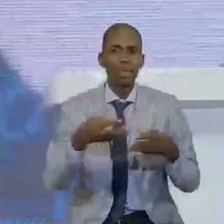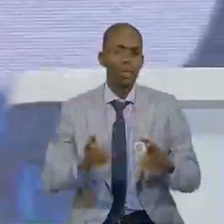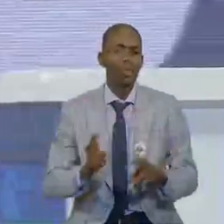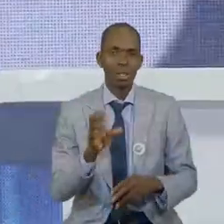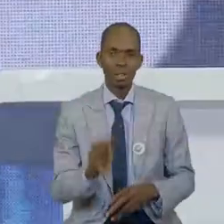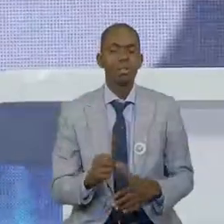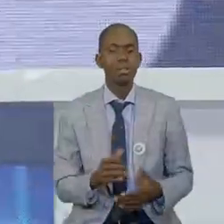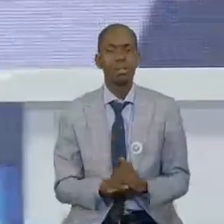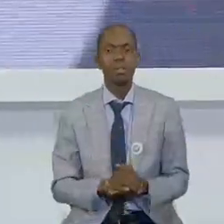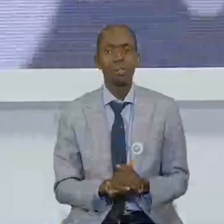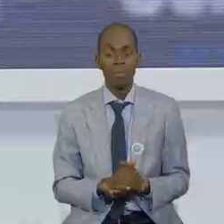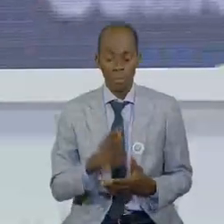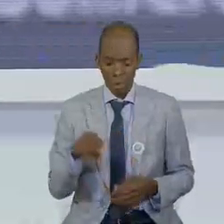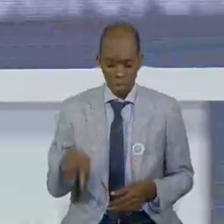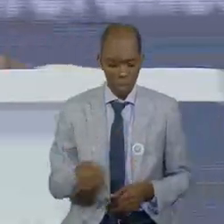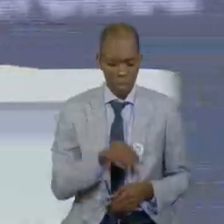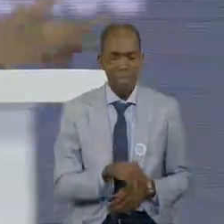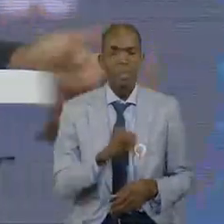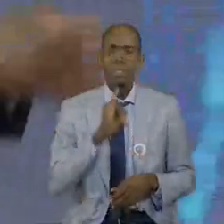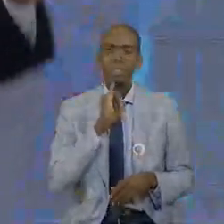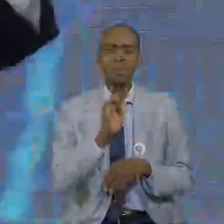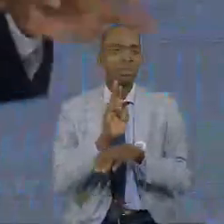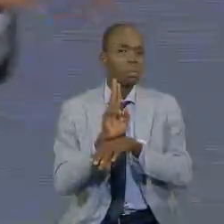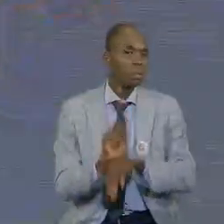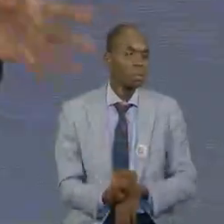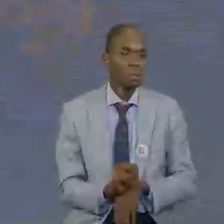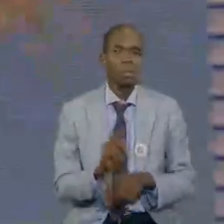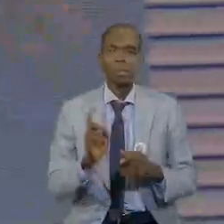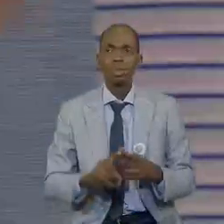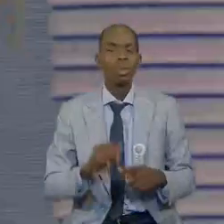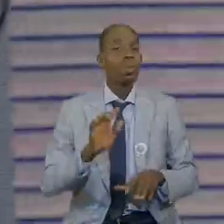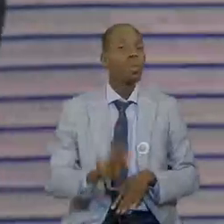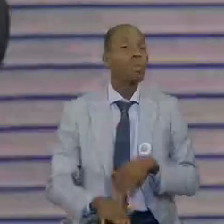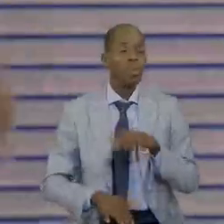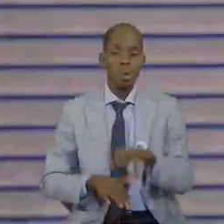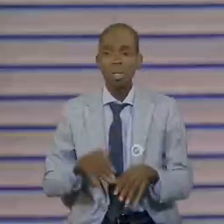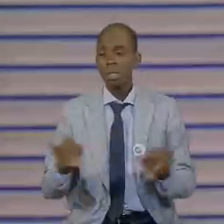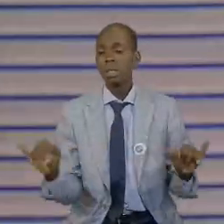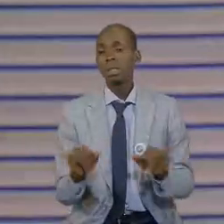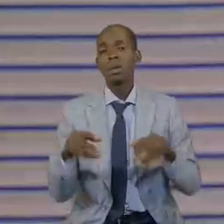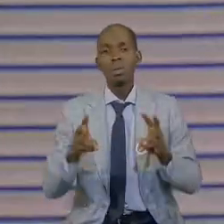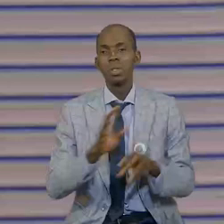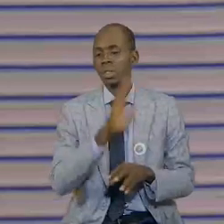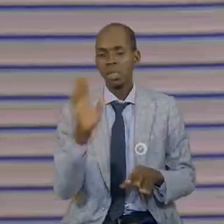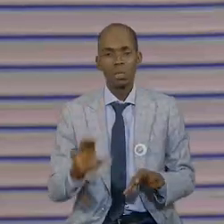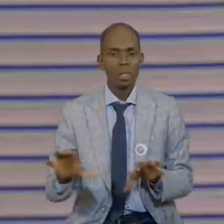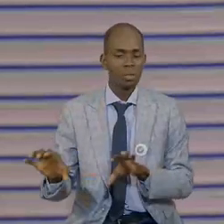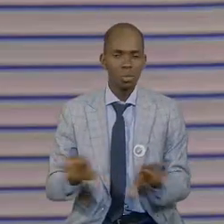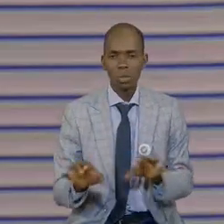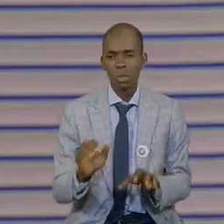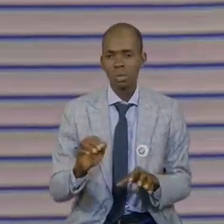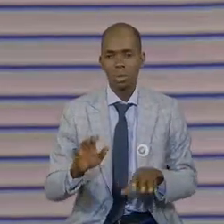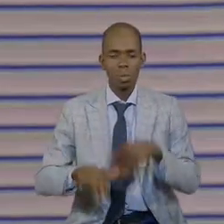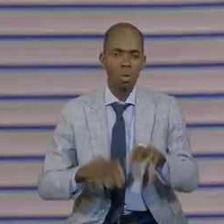choses, elle n'apprend pas de nouvelles techniques. To walk in the same road, it doesn't take a new road. Alors les pieds sont habitués